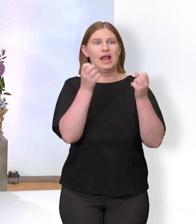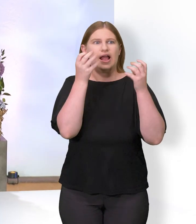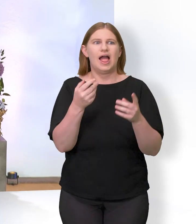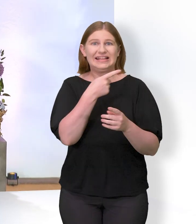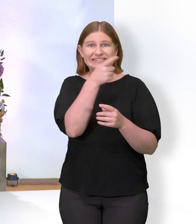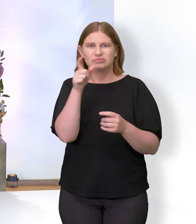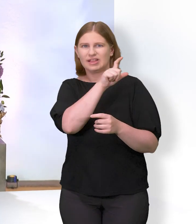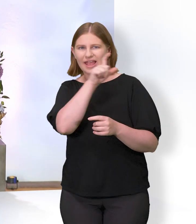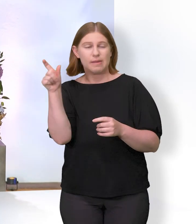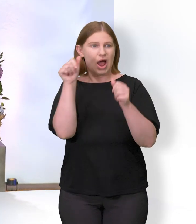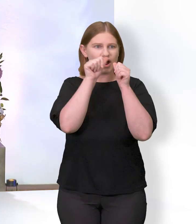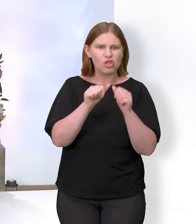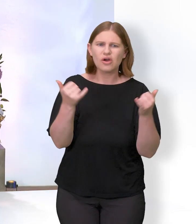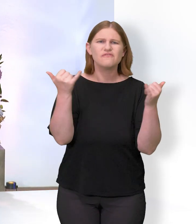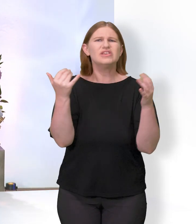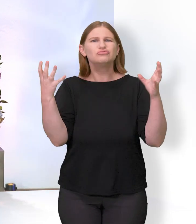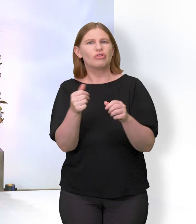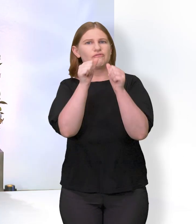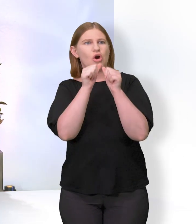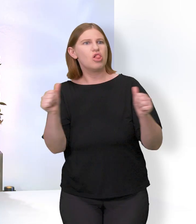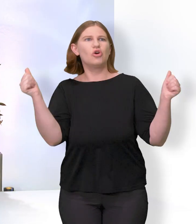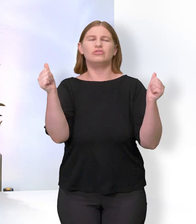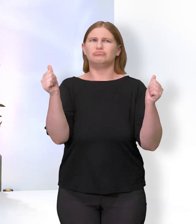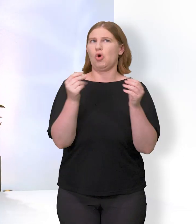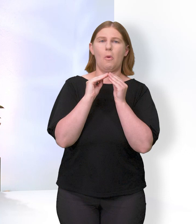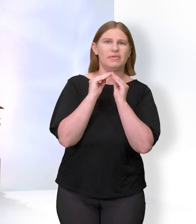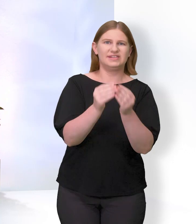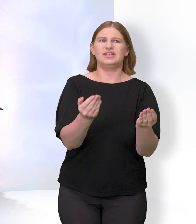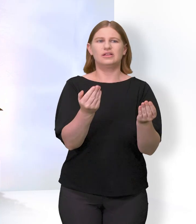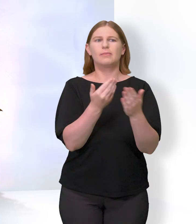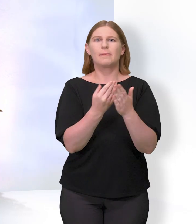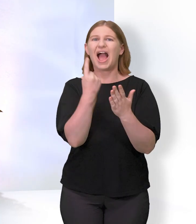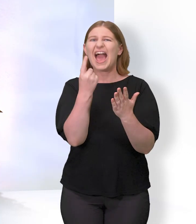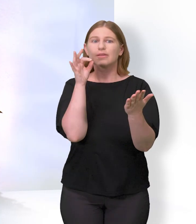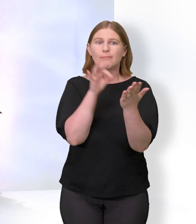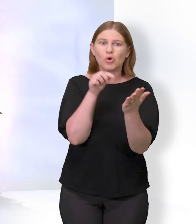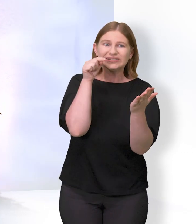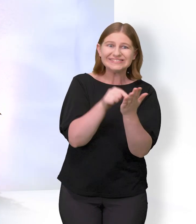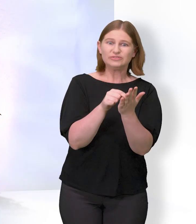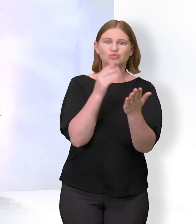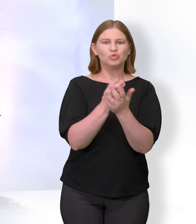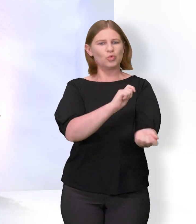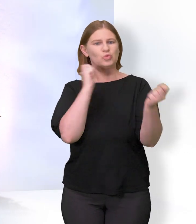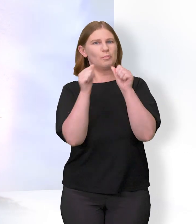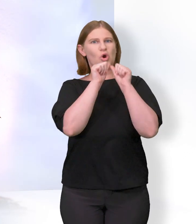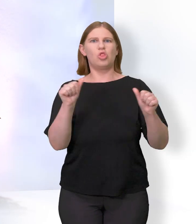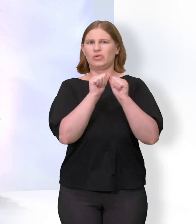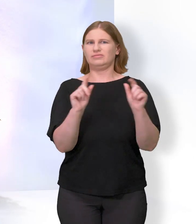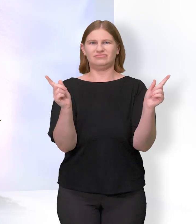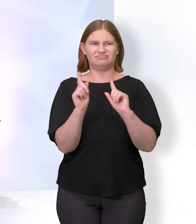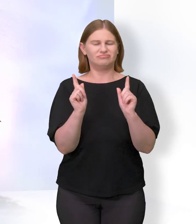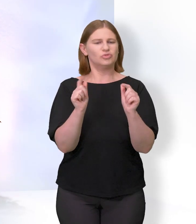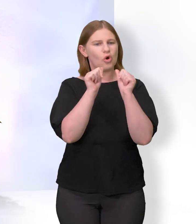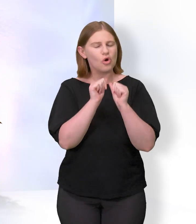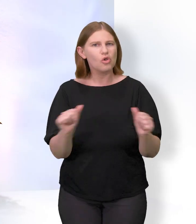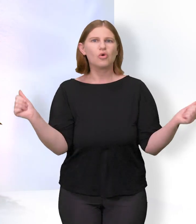kompliziert. Ein glückliches Leben kann man nicht an einem einzigen Faktor festmachen. Zum Glücksempfinden gehören